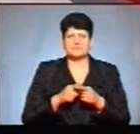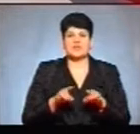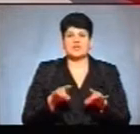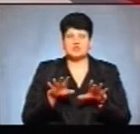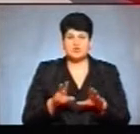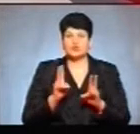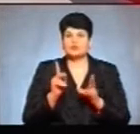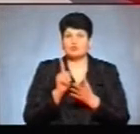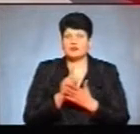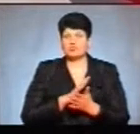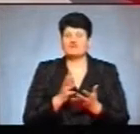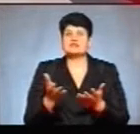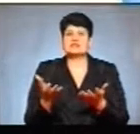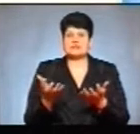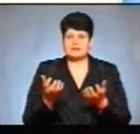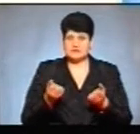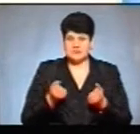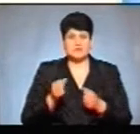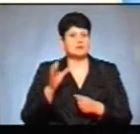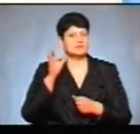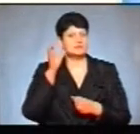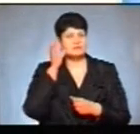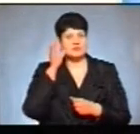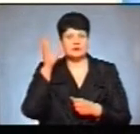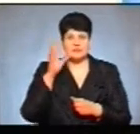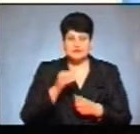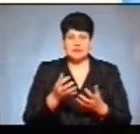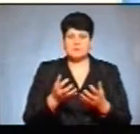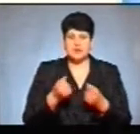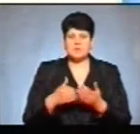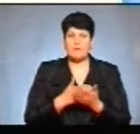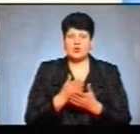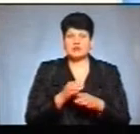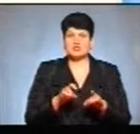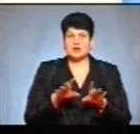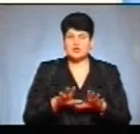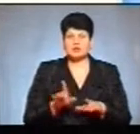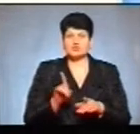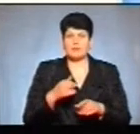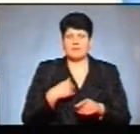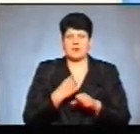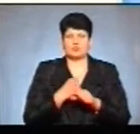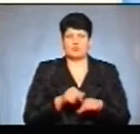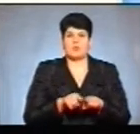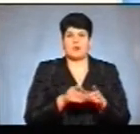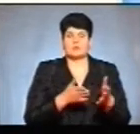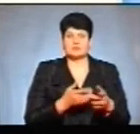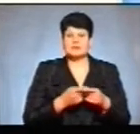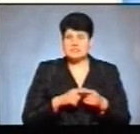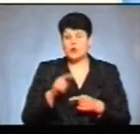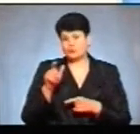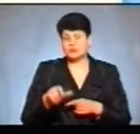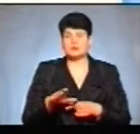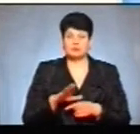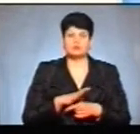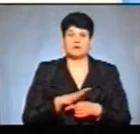повинен був зібрати, вислухати всіх, і прийняти політичне рішення, що ми працюємо ось в такому режимі. Це людина була, це